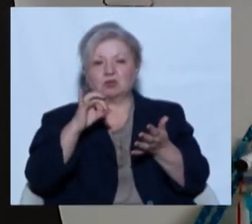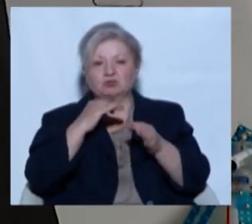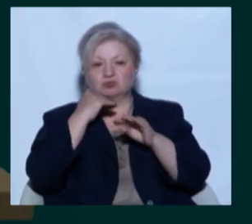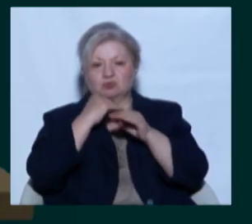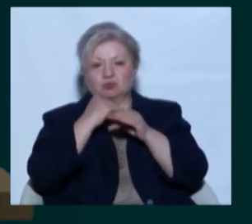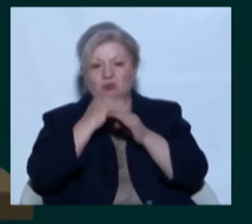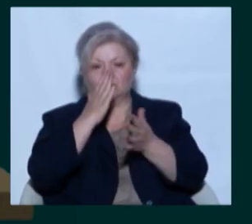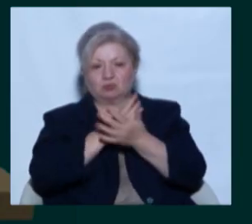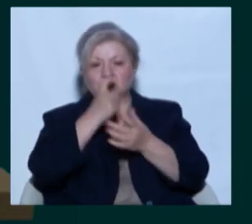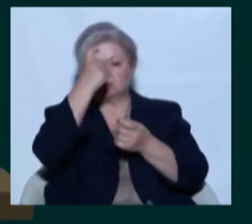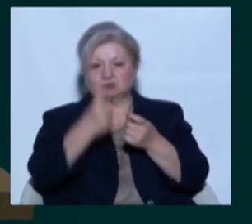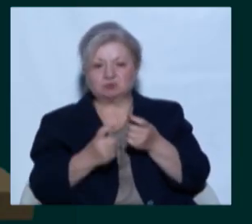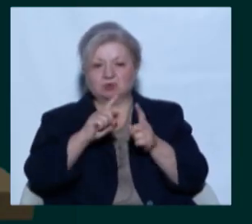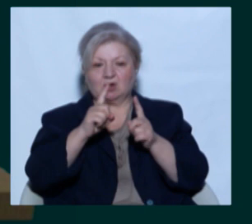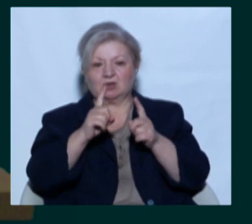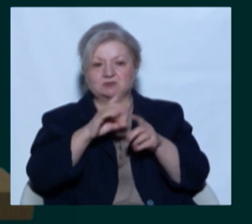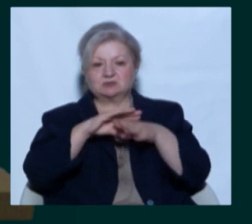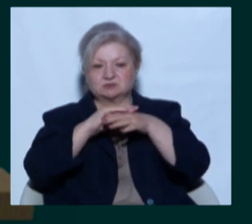სხეული.